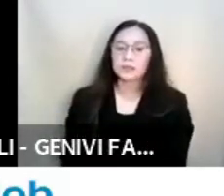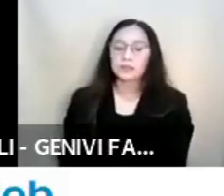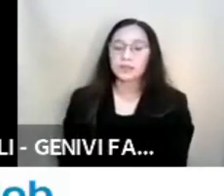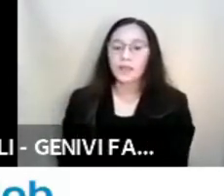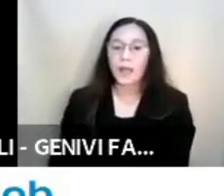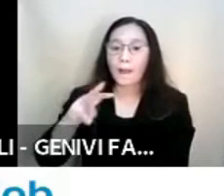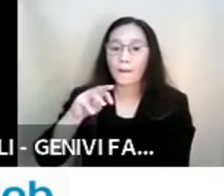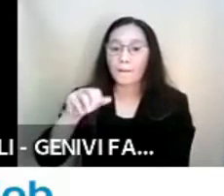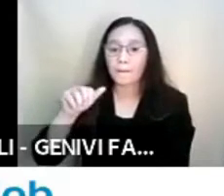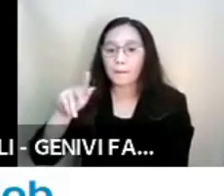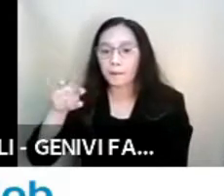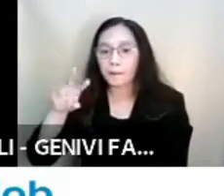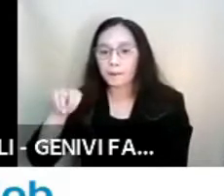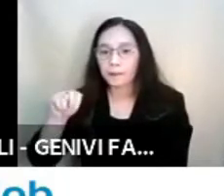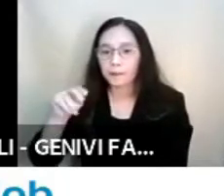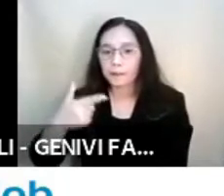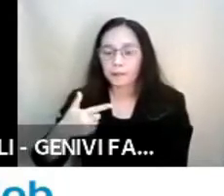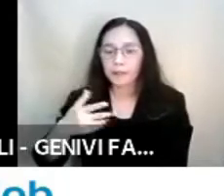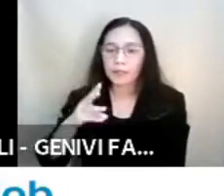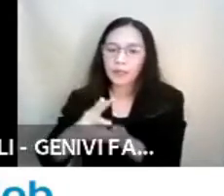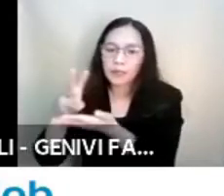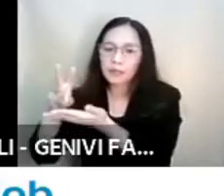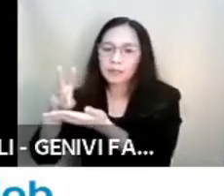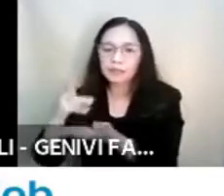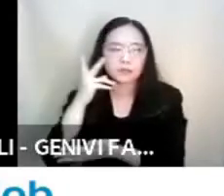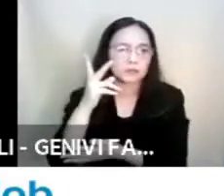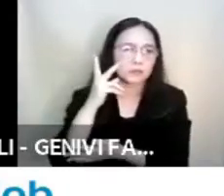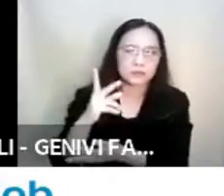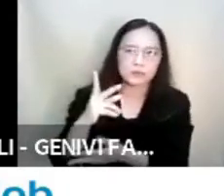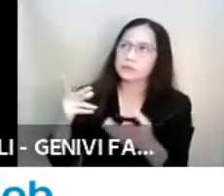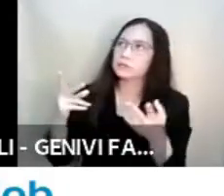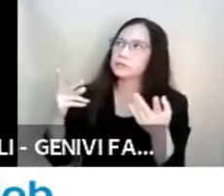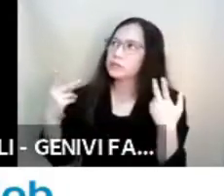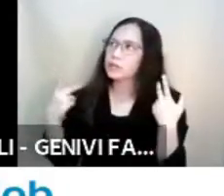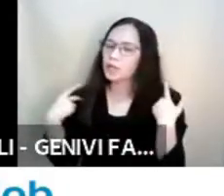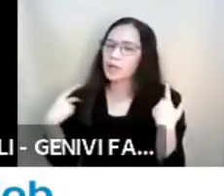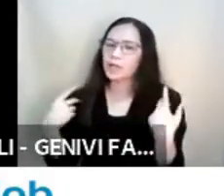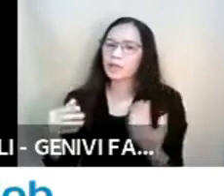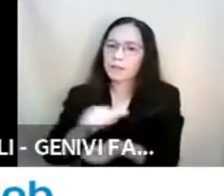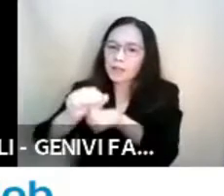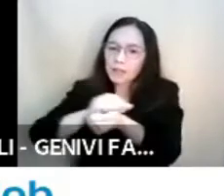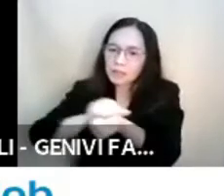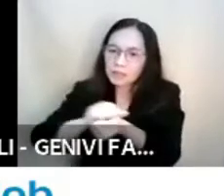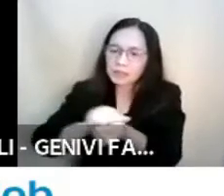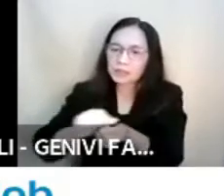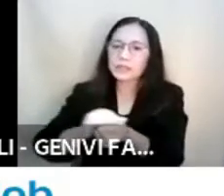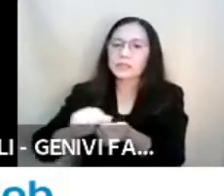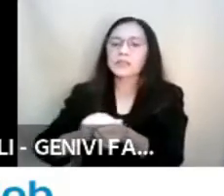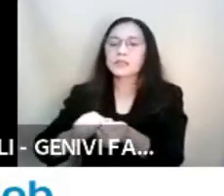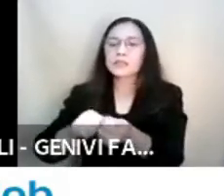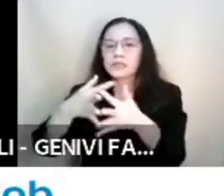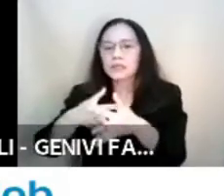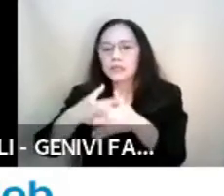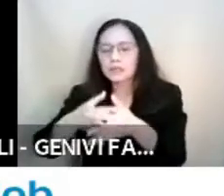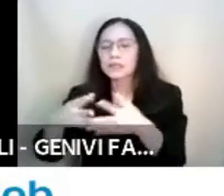mapping. We look at what's around in the neighborhood. Meron bang laundry shop? Meron bang malapit na restaurant? Meron bang